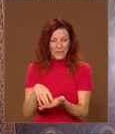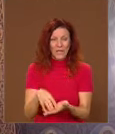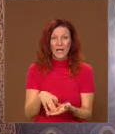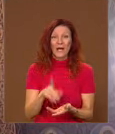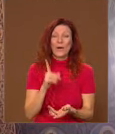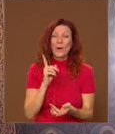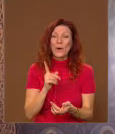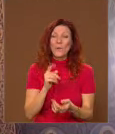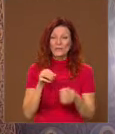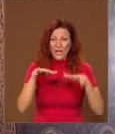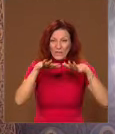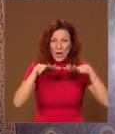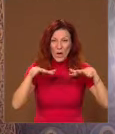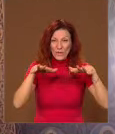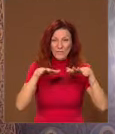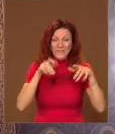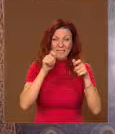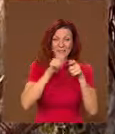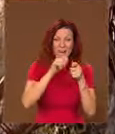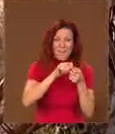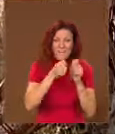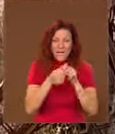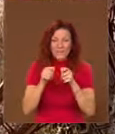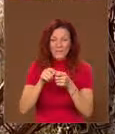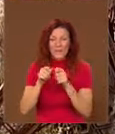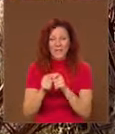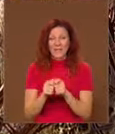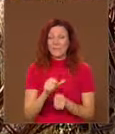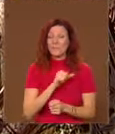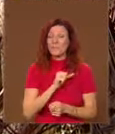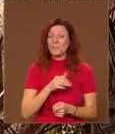дарове вече са осветени, са претворени и с очите на вярата.